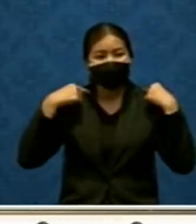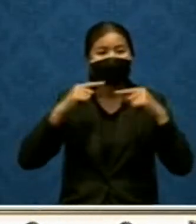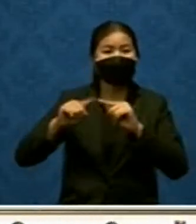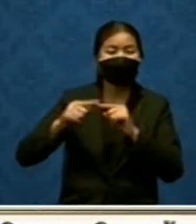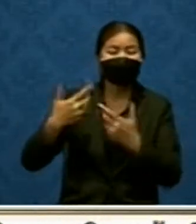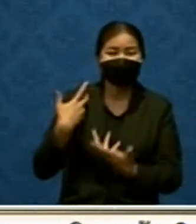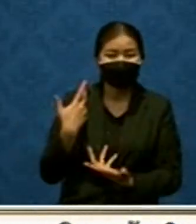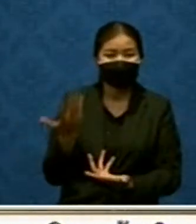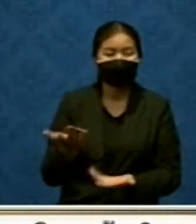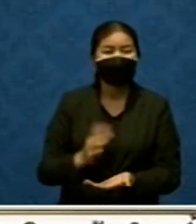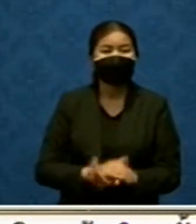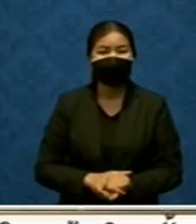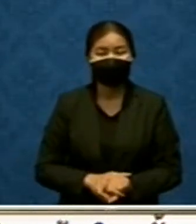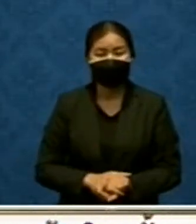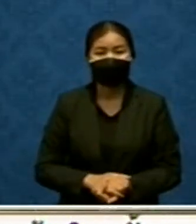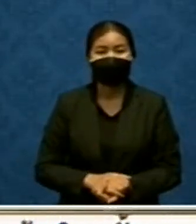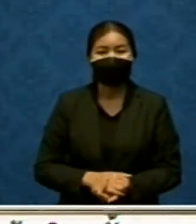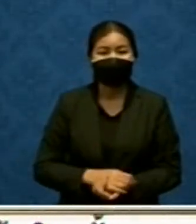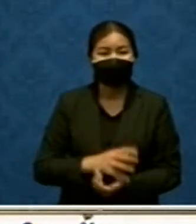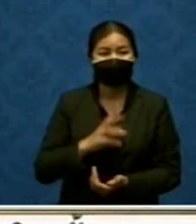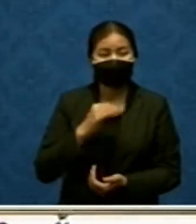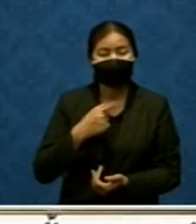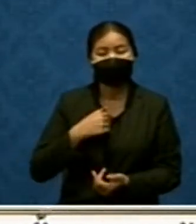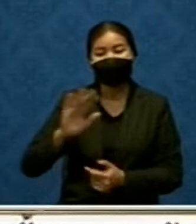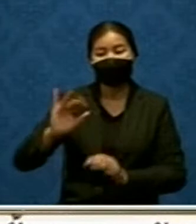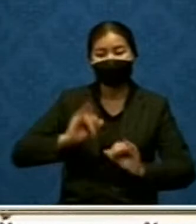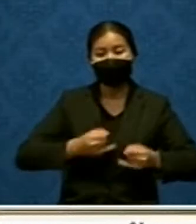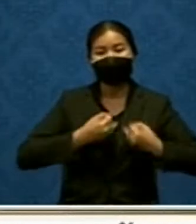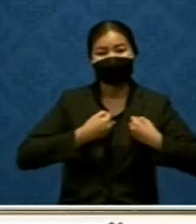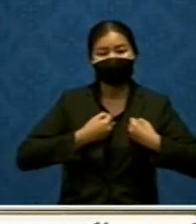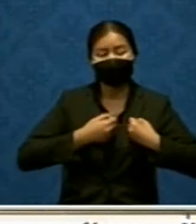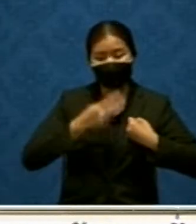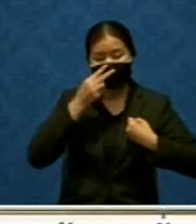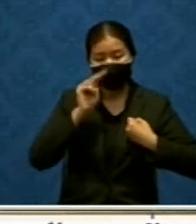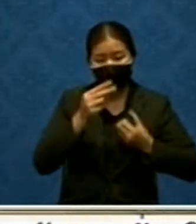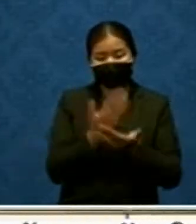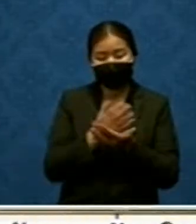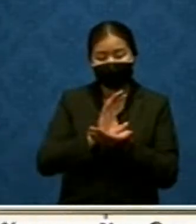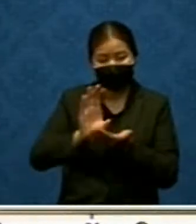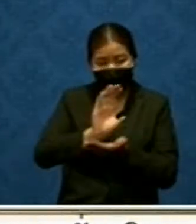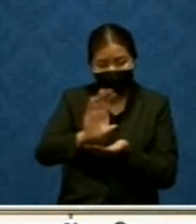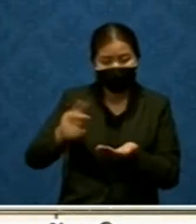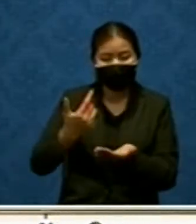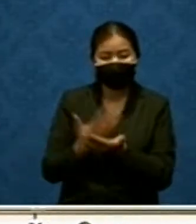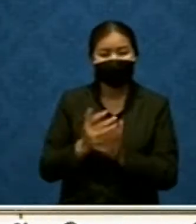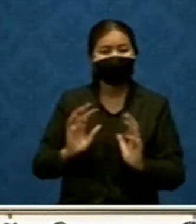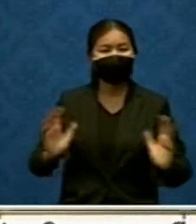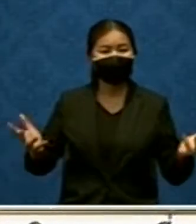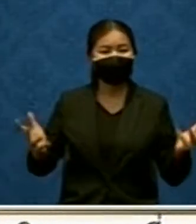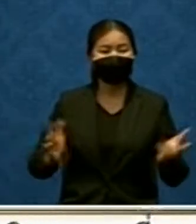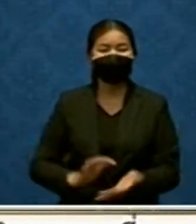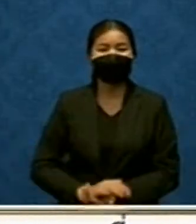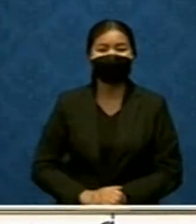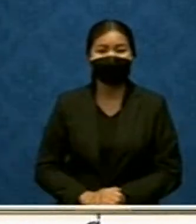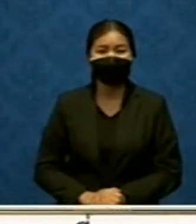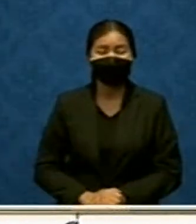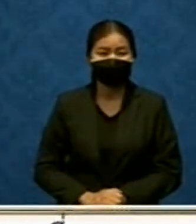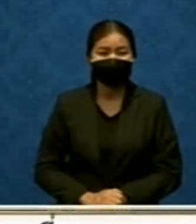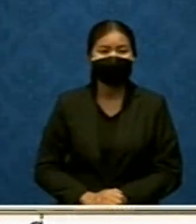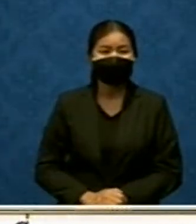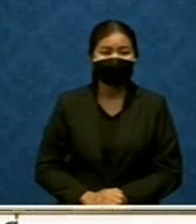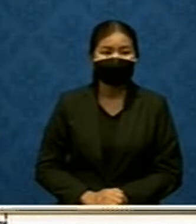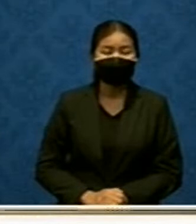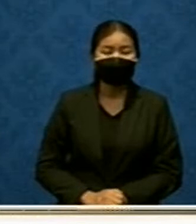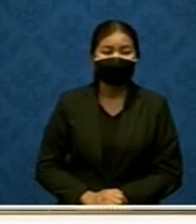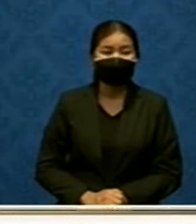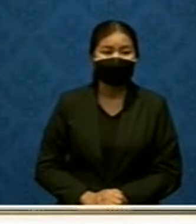ตายและถาก็บอก พูไปพดมา เป็เรของเอกชน ก็ดูในงดประมาณแนดด ไม่มสักอย่างนอกจากนี้ ธ